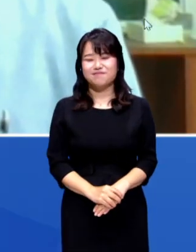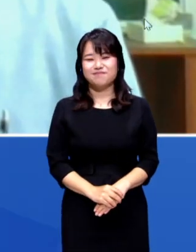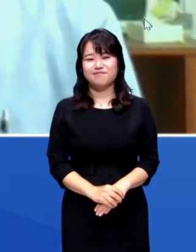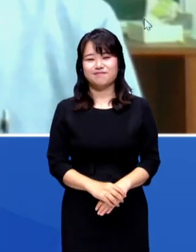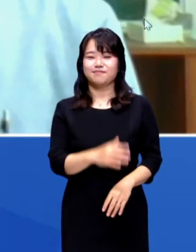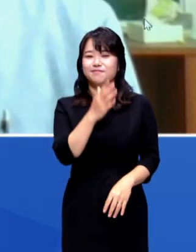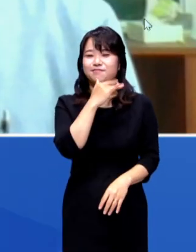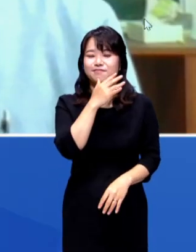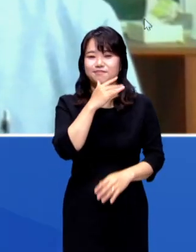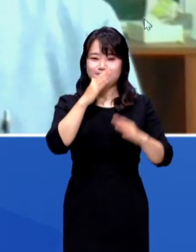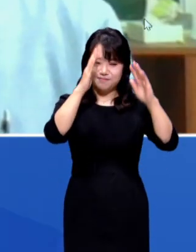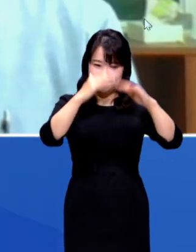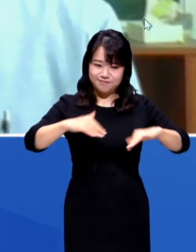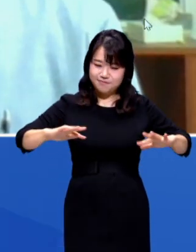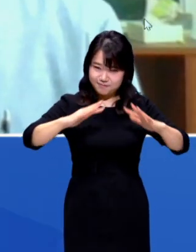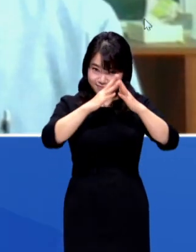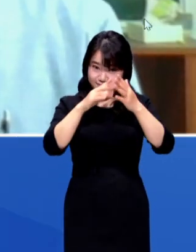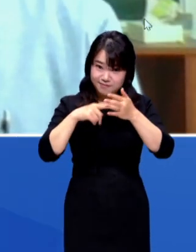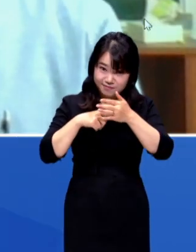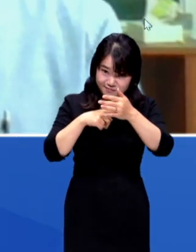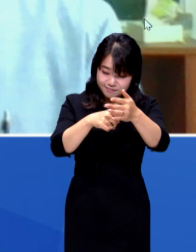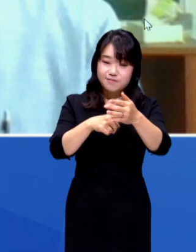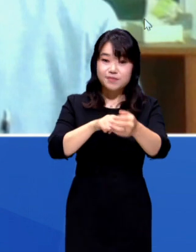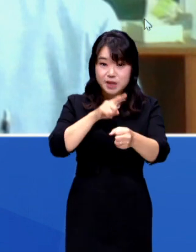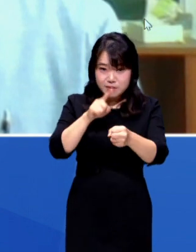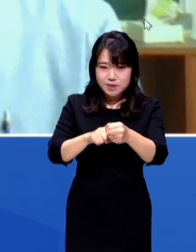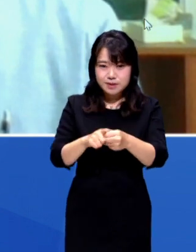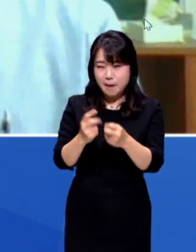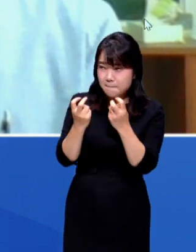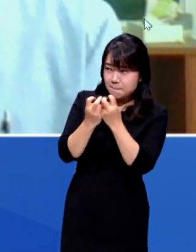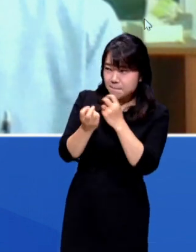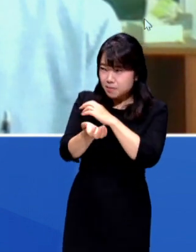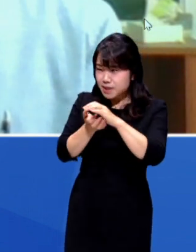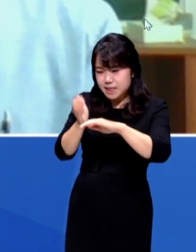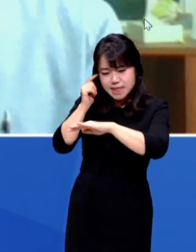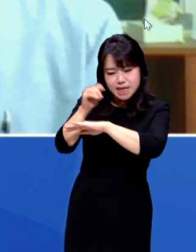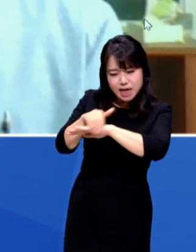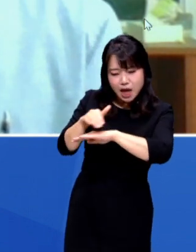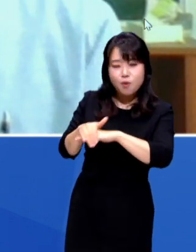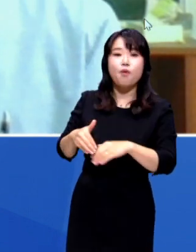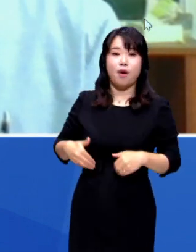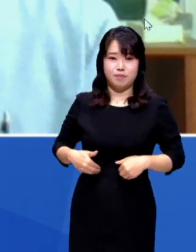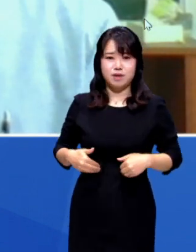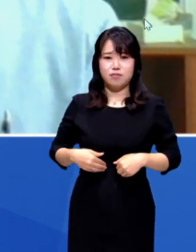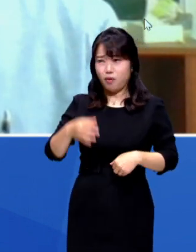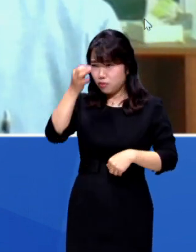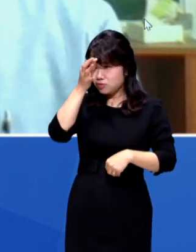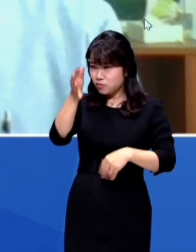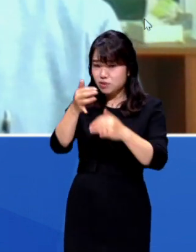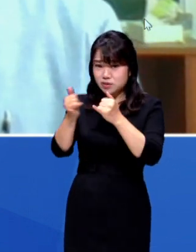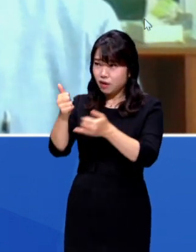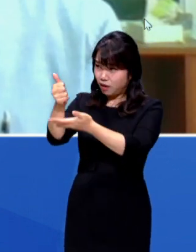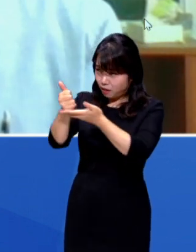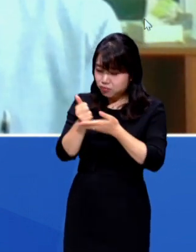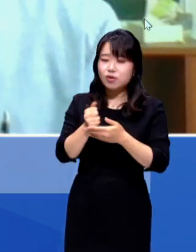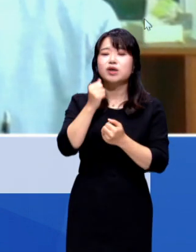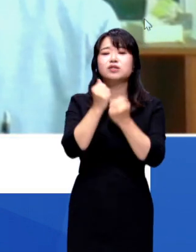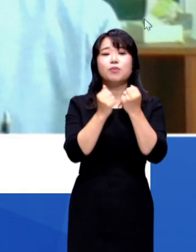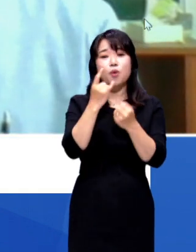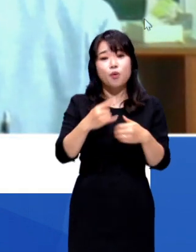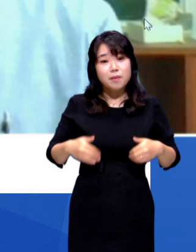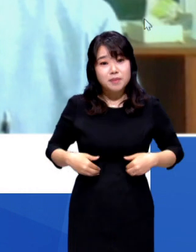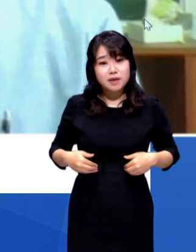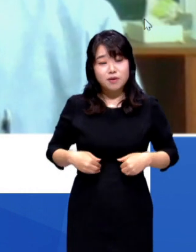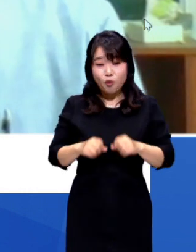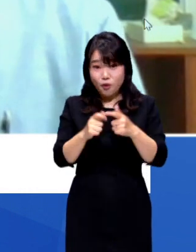무엇보다 재건축 추진에 힘을 얻기 위한 전략도 필요하다고 보여지는데요. 이 전문가 설명회 등을 포함해서 구체적으로 좀